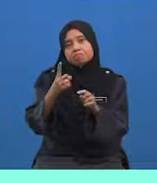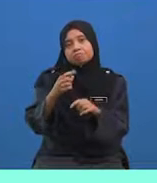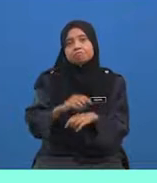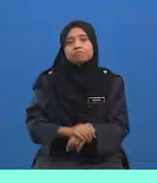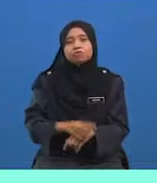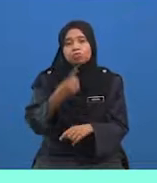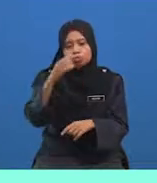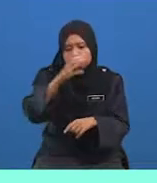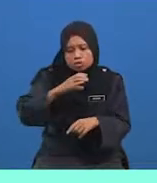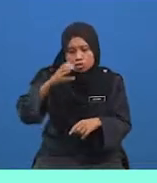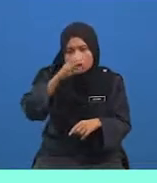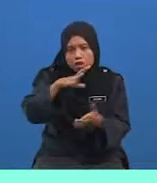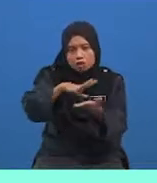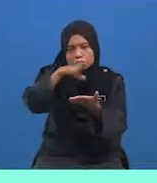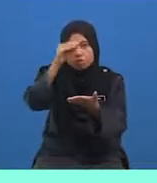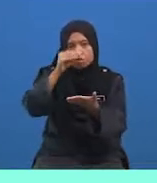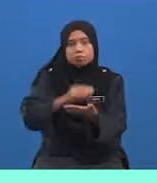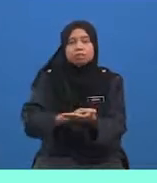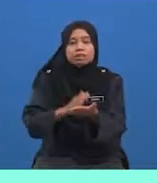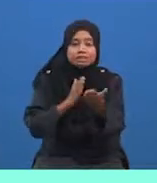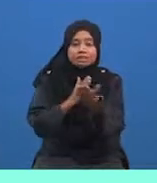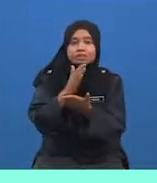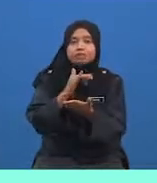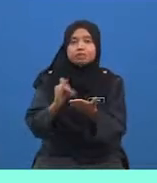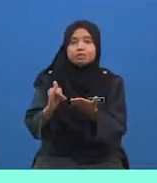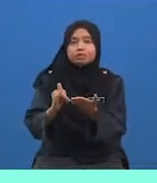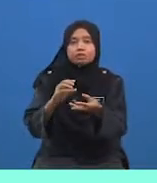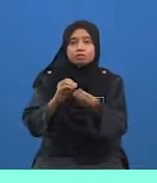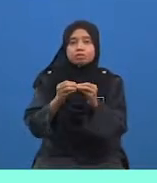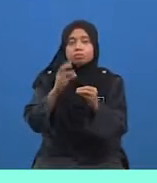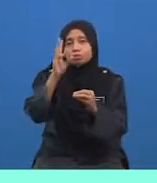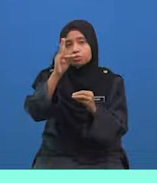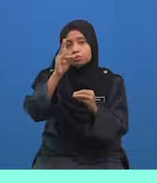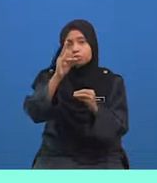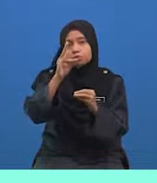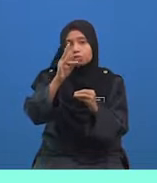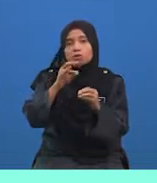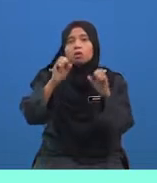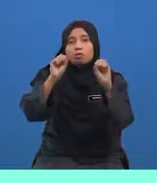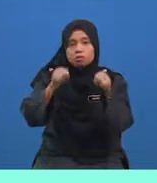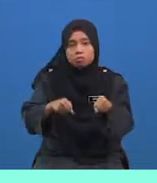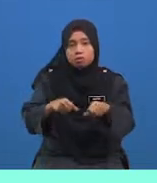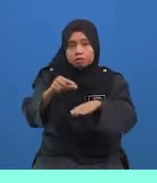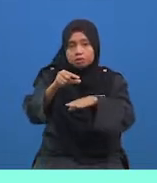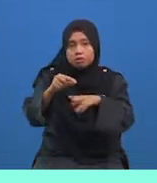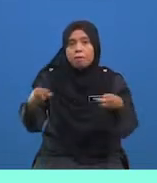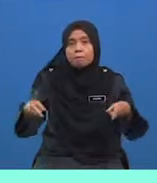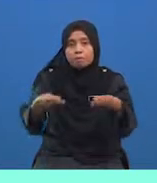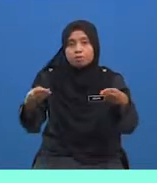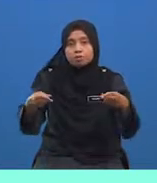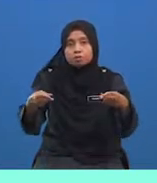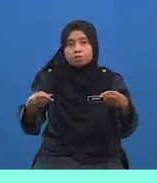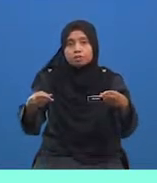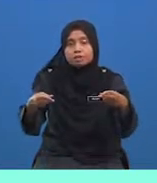untuk mencari maklumat. Seterusnya, yang ketujuh, membolehkan pengurusan